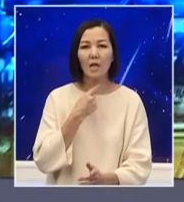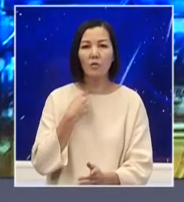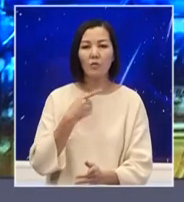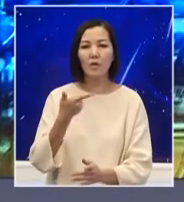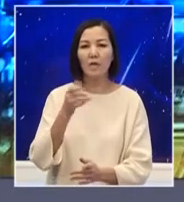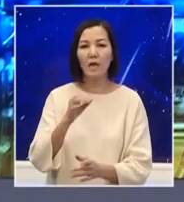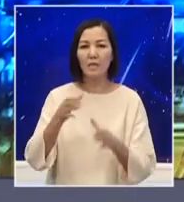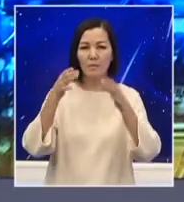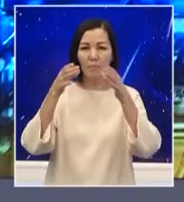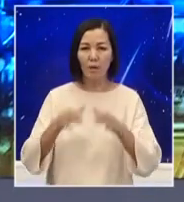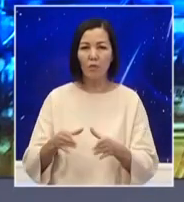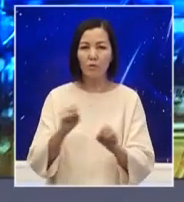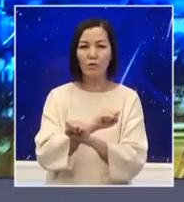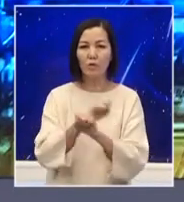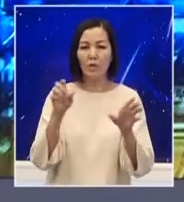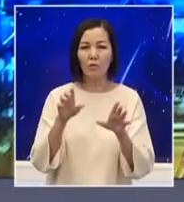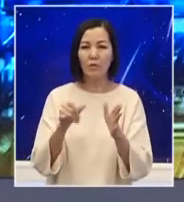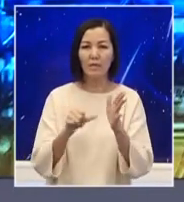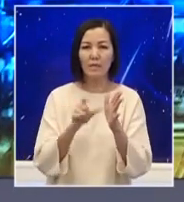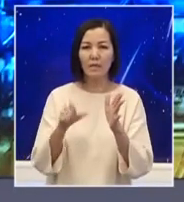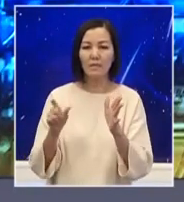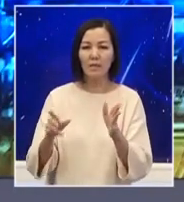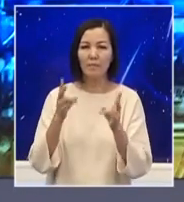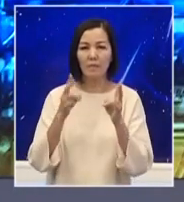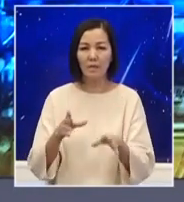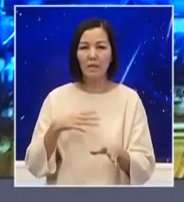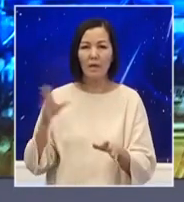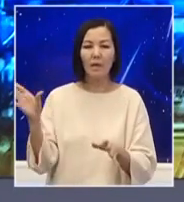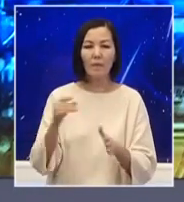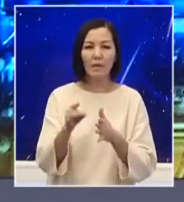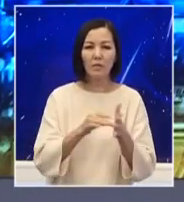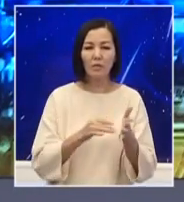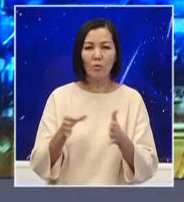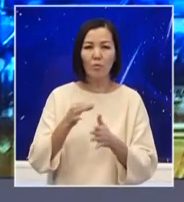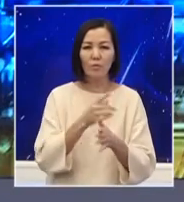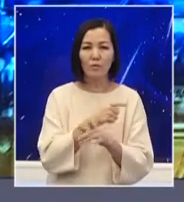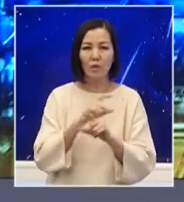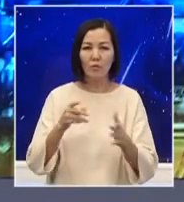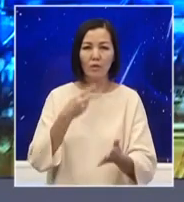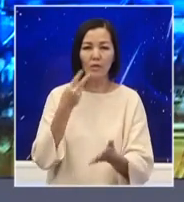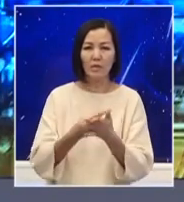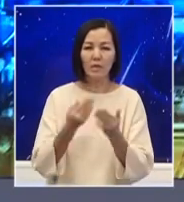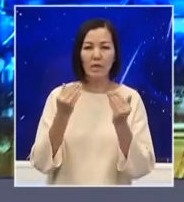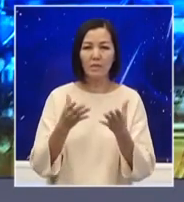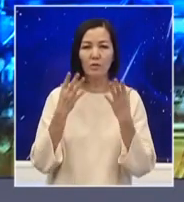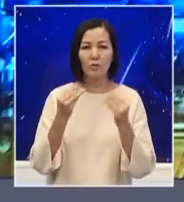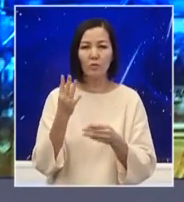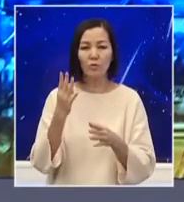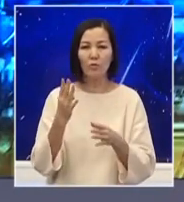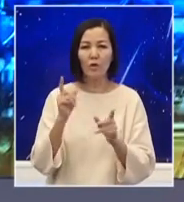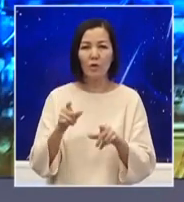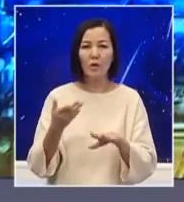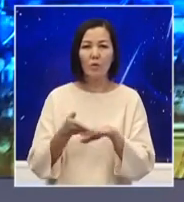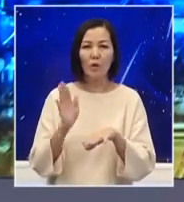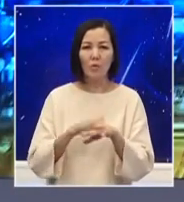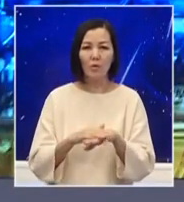Талдықорғанда газ баллонының жарылуы салдарынан 8 адам зардап шекті. Барлығы жедел түрде облыстық ауруханаға жеткізілді. Қазіргі кезде 4 науқастың